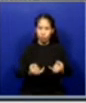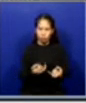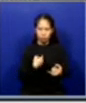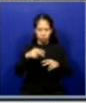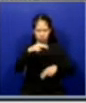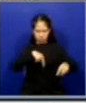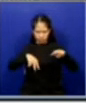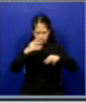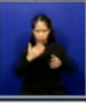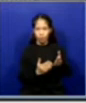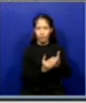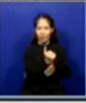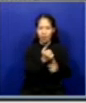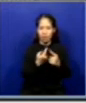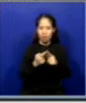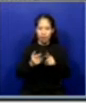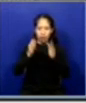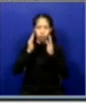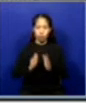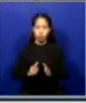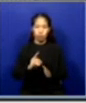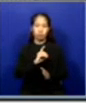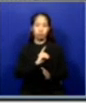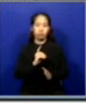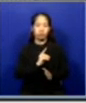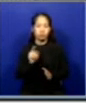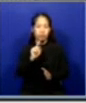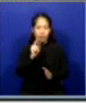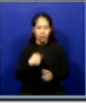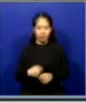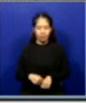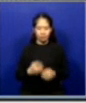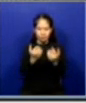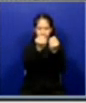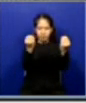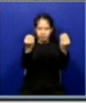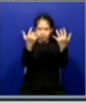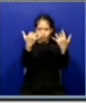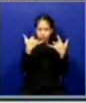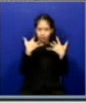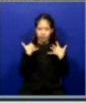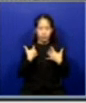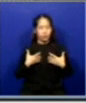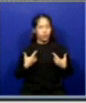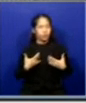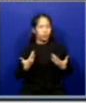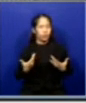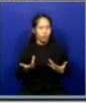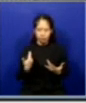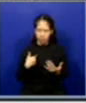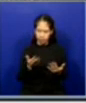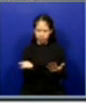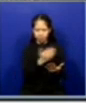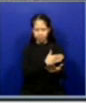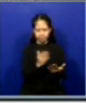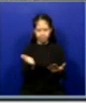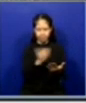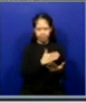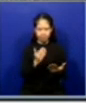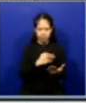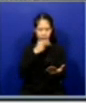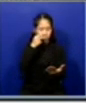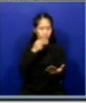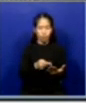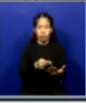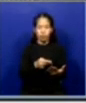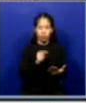ใจแต่คนอนุมัตินี่อยู่ในห้องแอร์กรุงเทพเปิดดูสิเปิดดูกระบวนการทั้งหมดพอเ